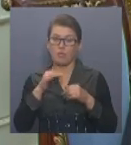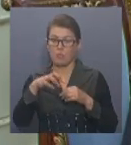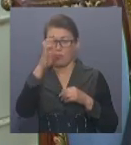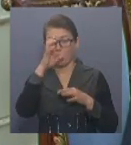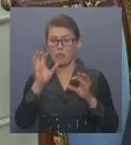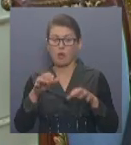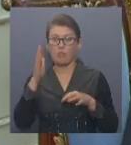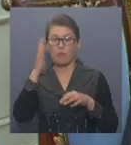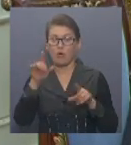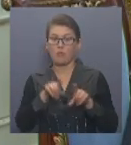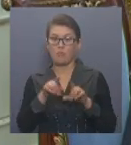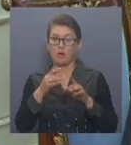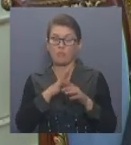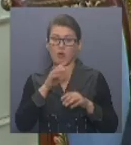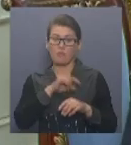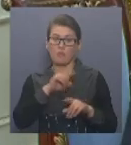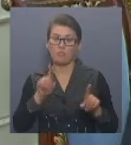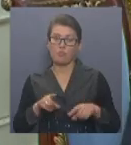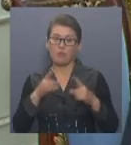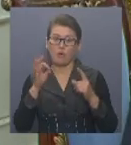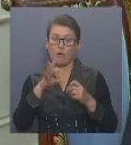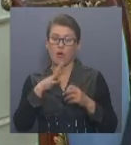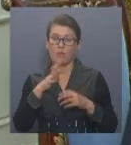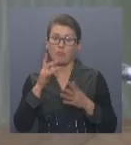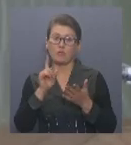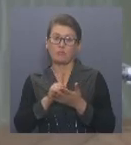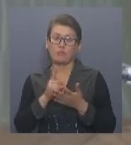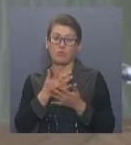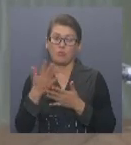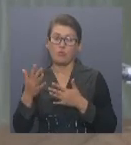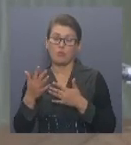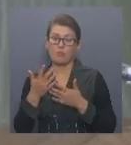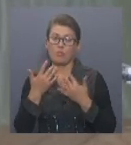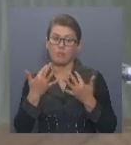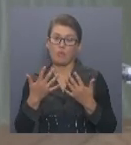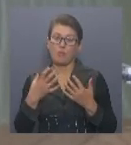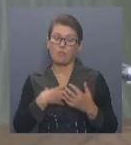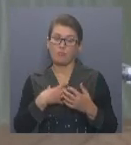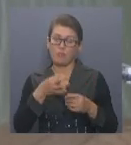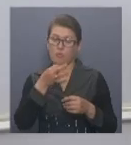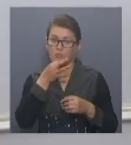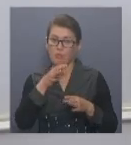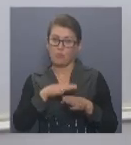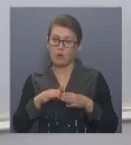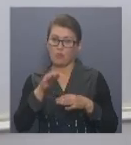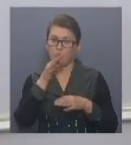елбасы болашаққа бағдар рухани жаңғыру мақаласында қойылған міндеттерді іске асырудың маңызды екенін айтты.